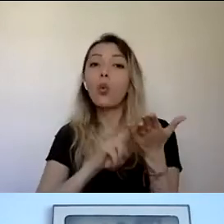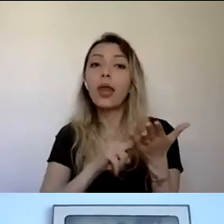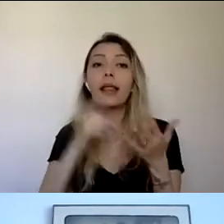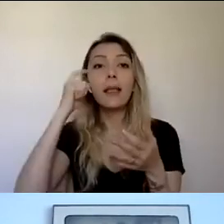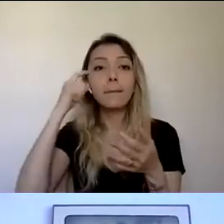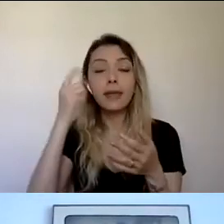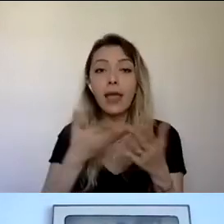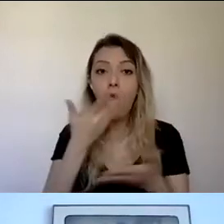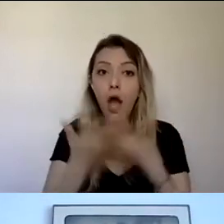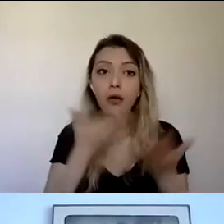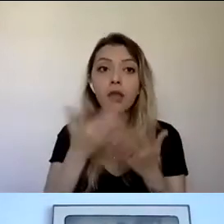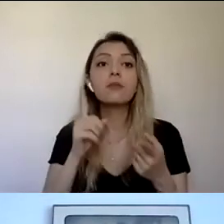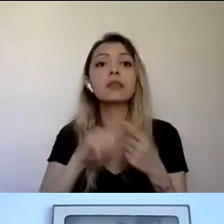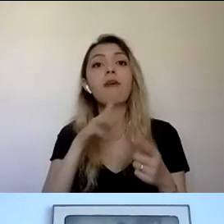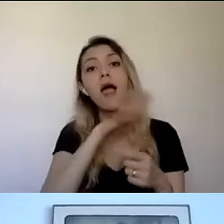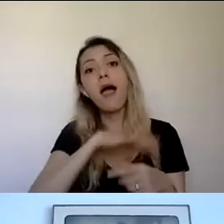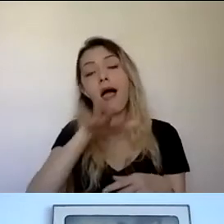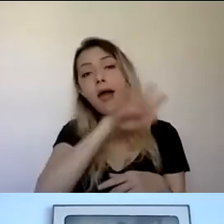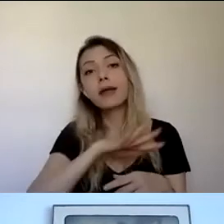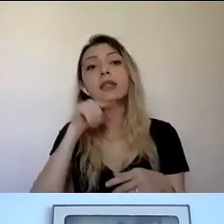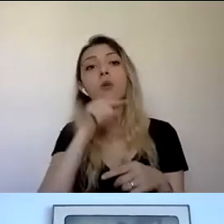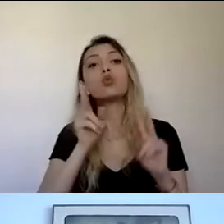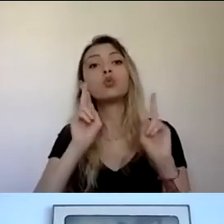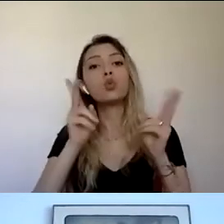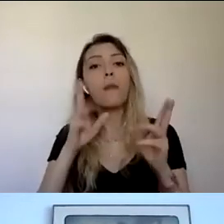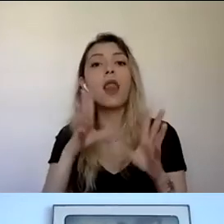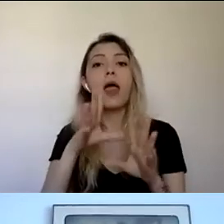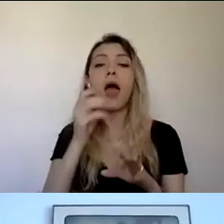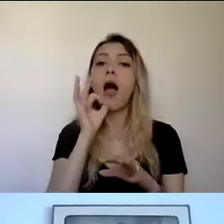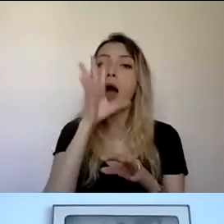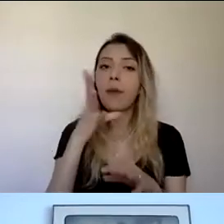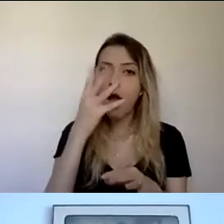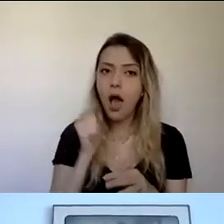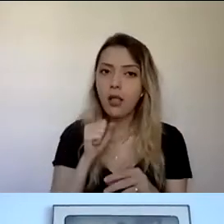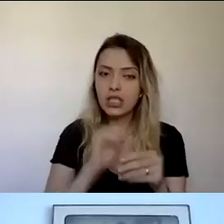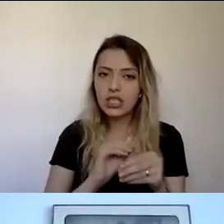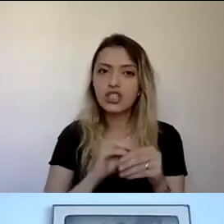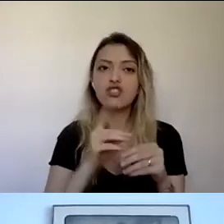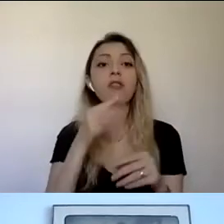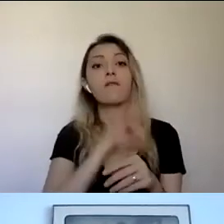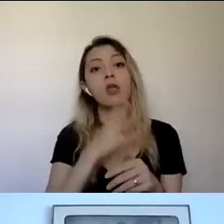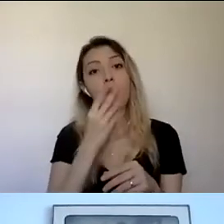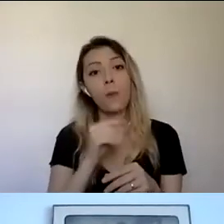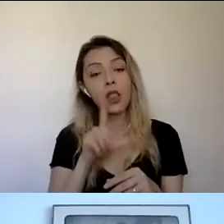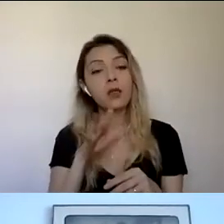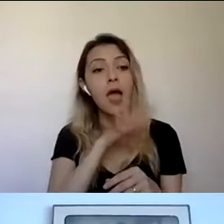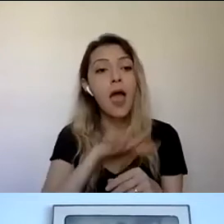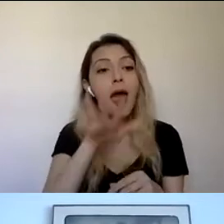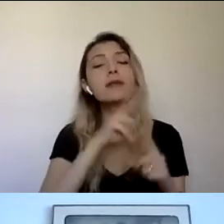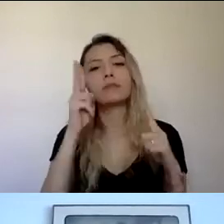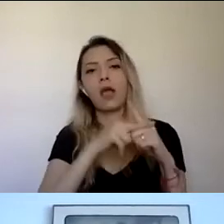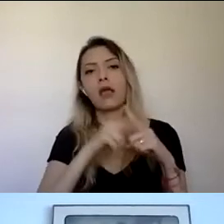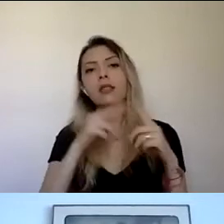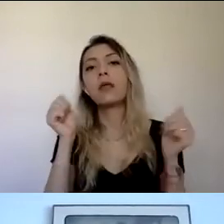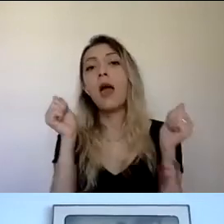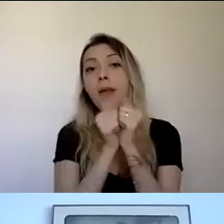standartlardan haberdar olmasını sağlayarak aslında ilerlenebilir. Ama yani herkesin katılımıyla yapılması